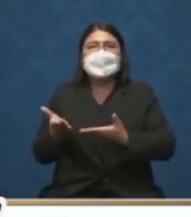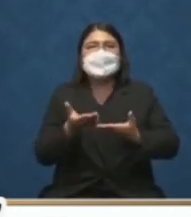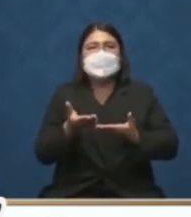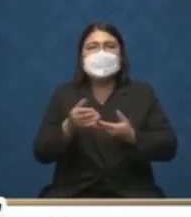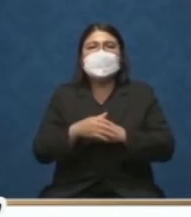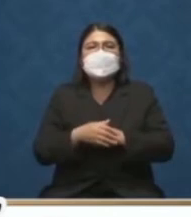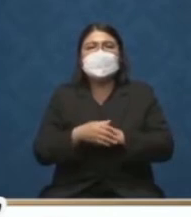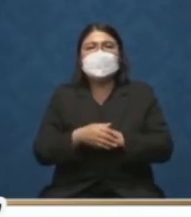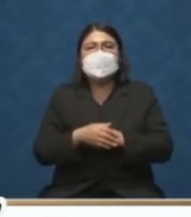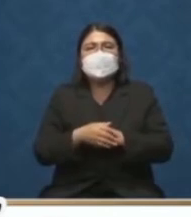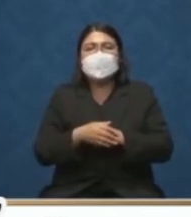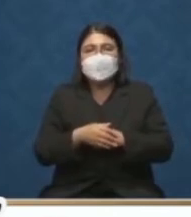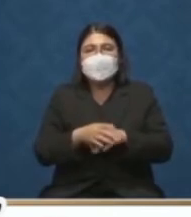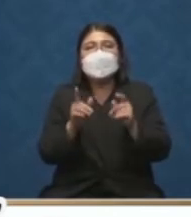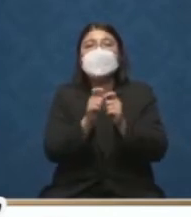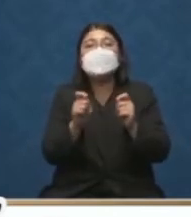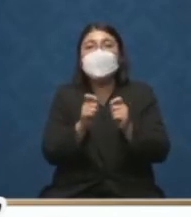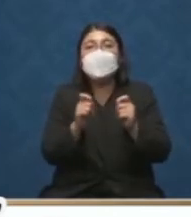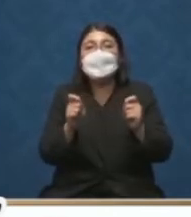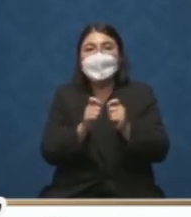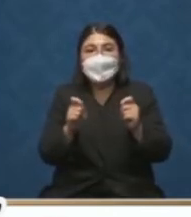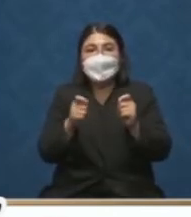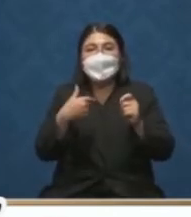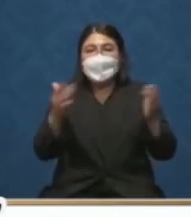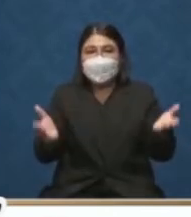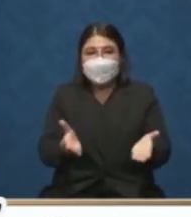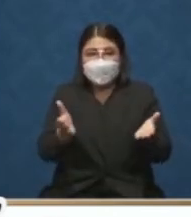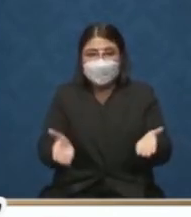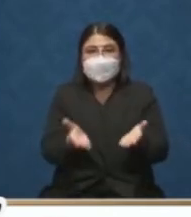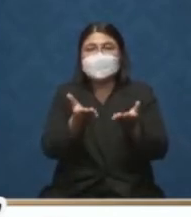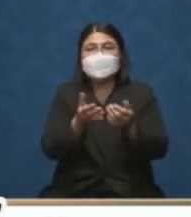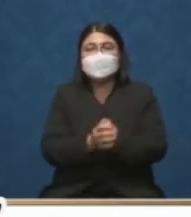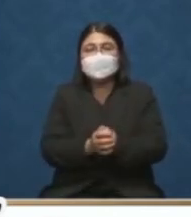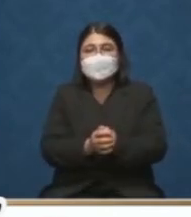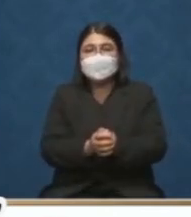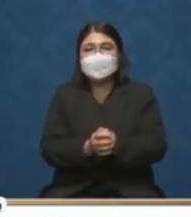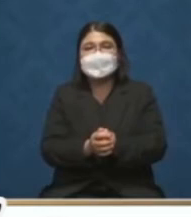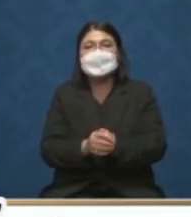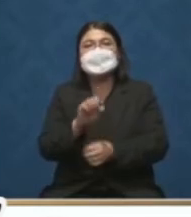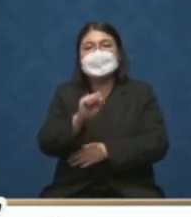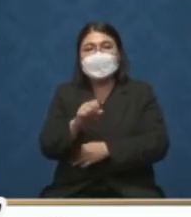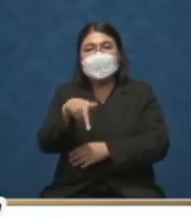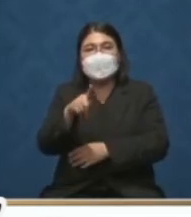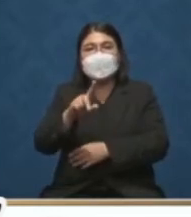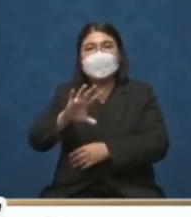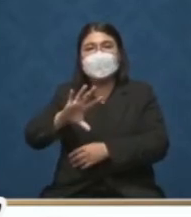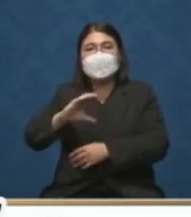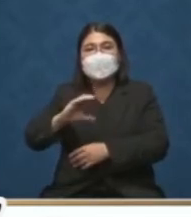ที่สมัครด้วยแต่ผมก็ไม่รับเลือกครับผมได้รับเลือกและเชิญให้มา